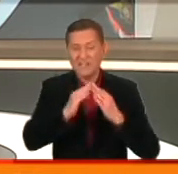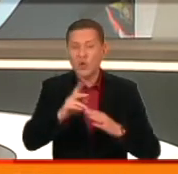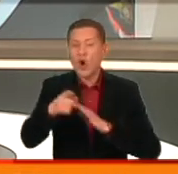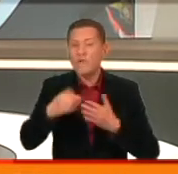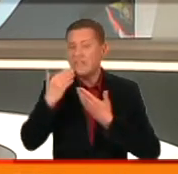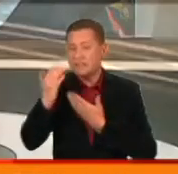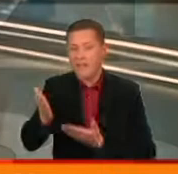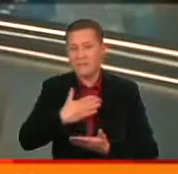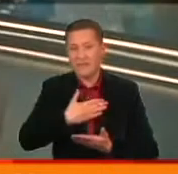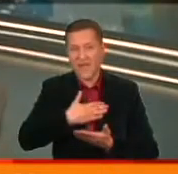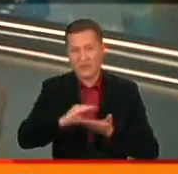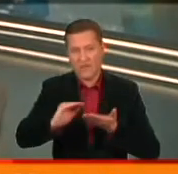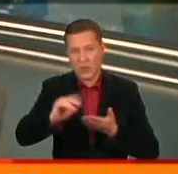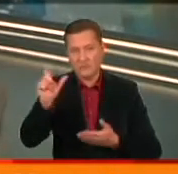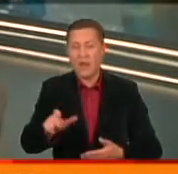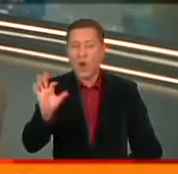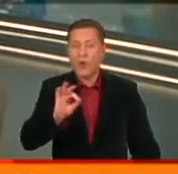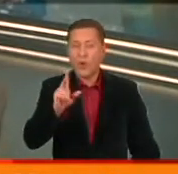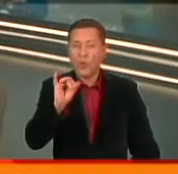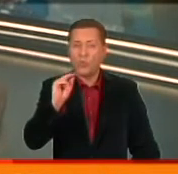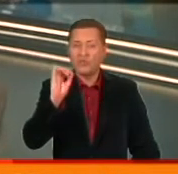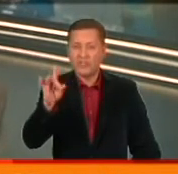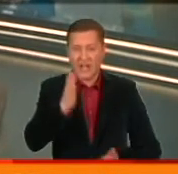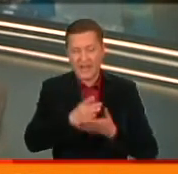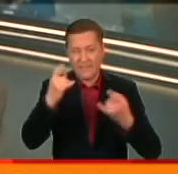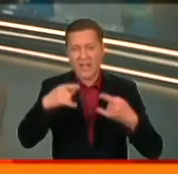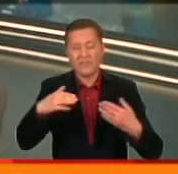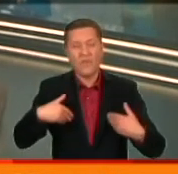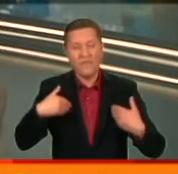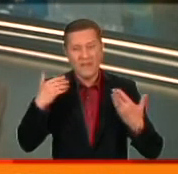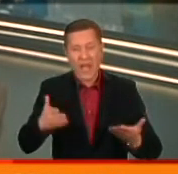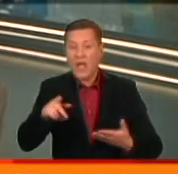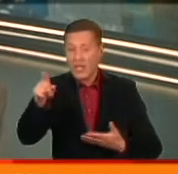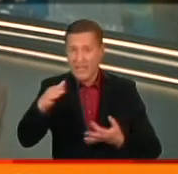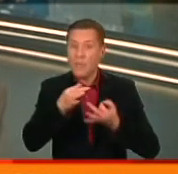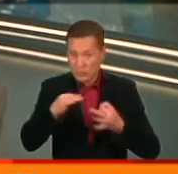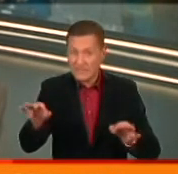Кучер. Вона з нами наживо. Олю, вітаю. То чи пустила Москалькову до СІЗО?